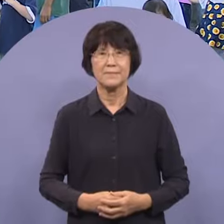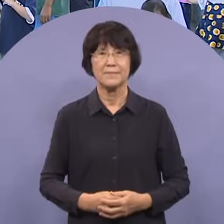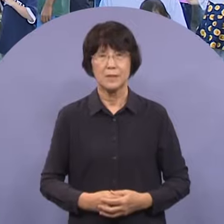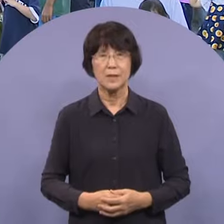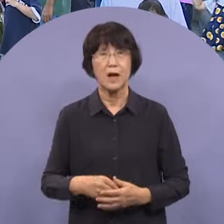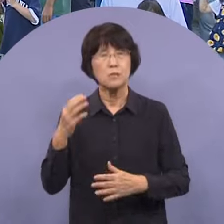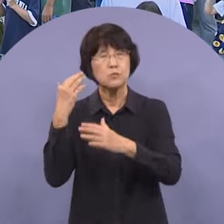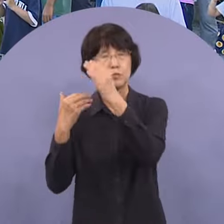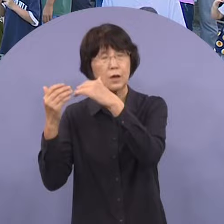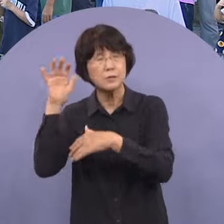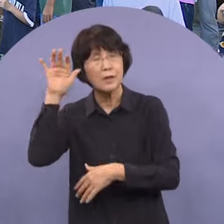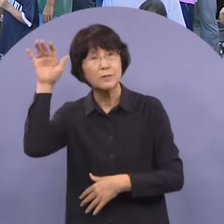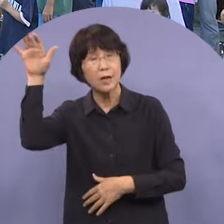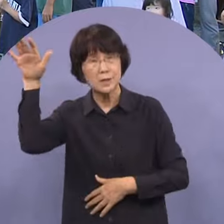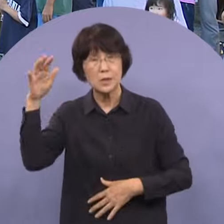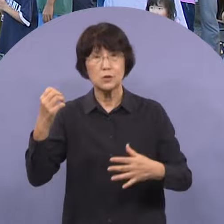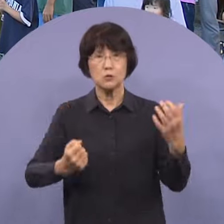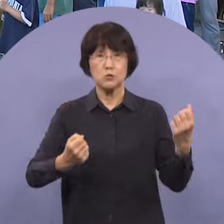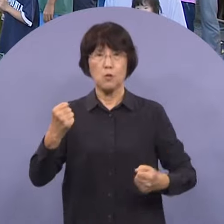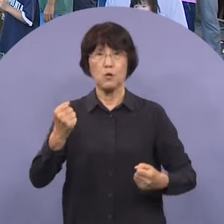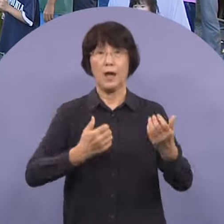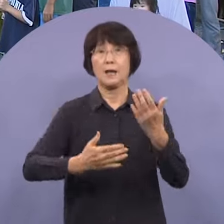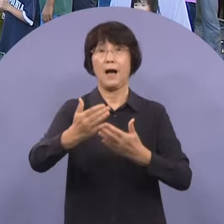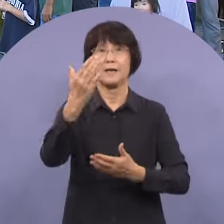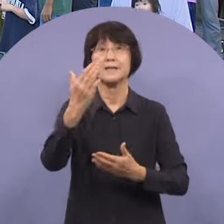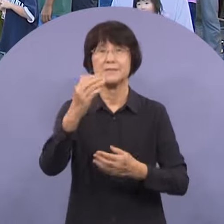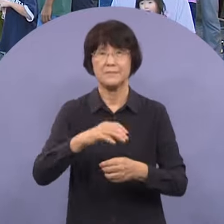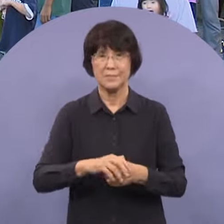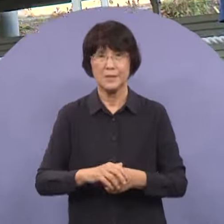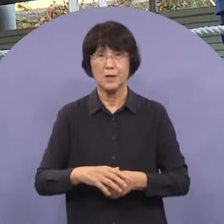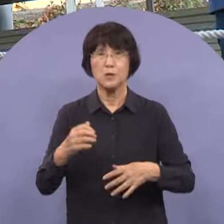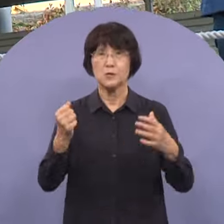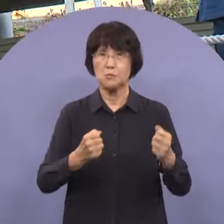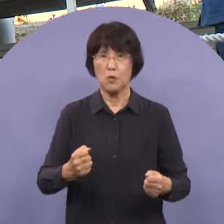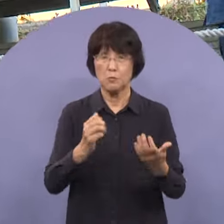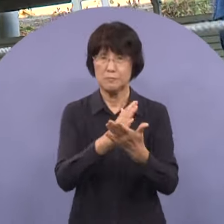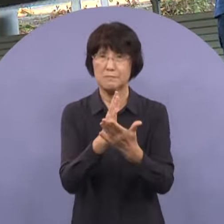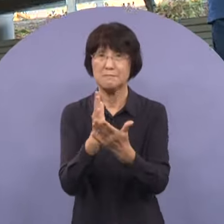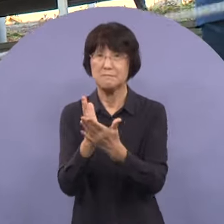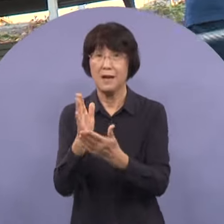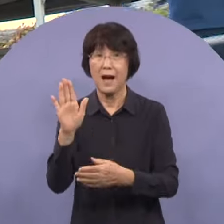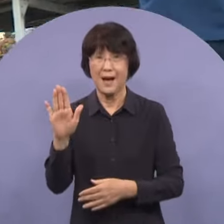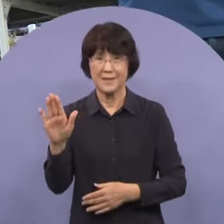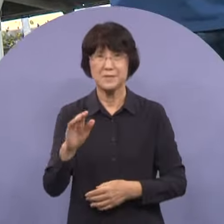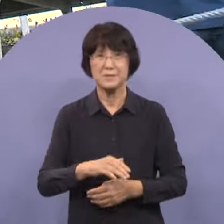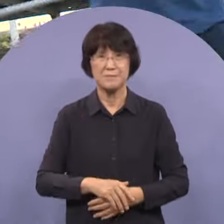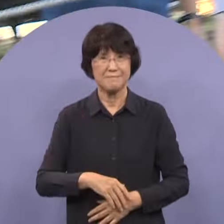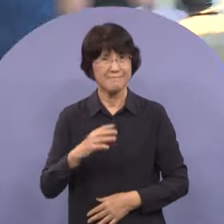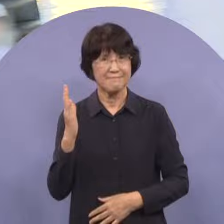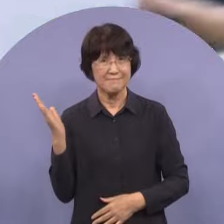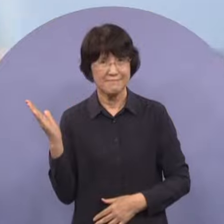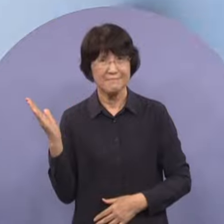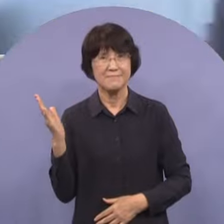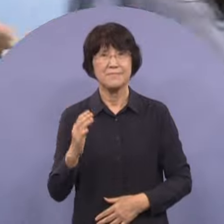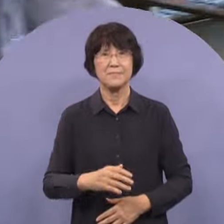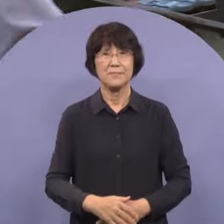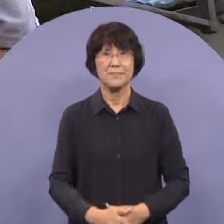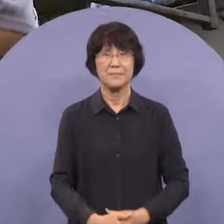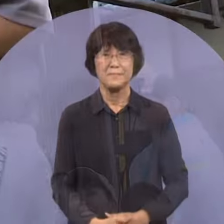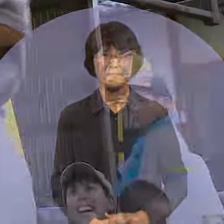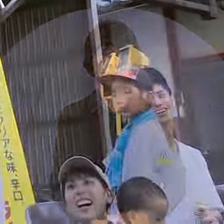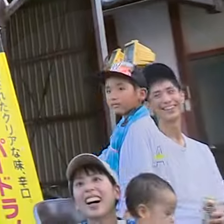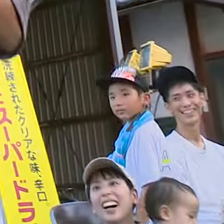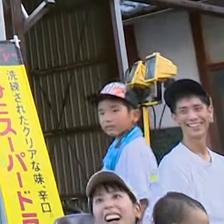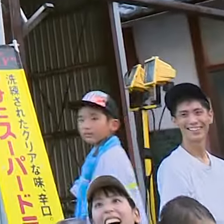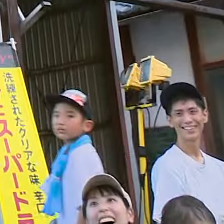また昔懐かし相撲大会と題した綱相撲や尻相撲、手押し相撲が行われ、真剣に